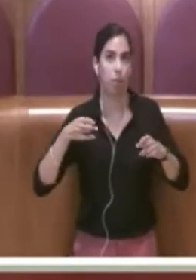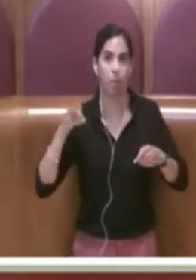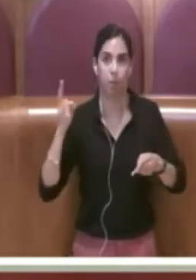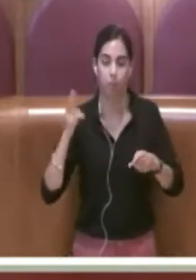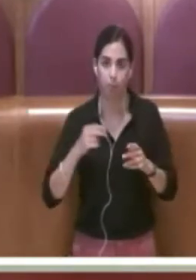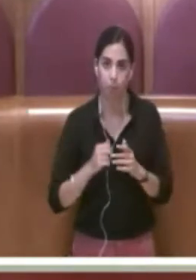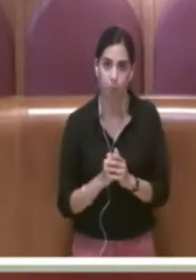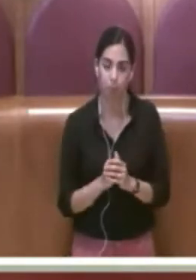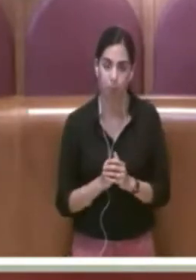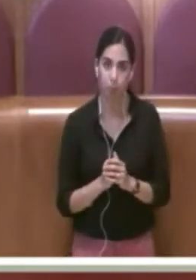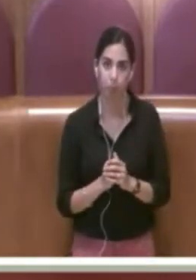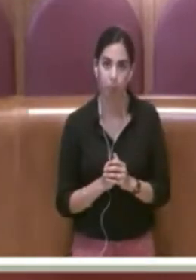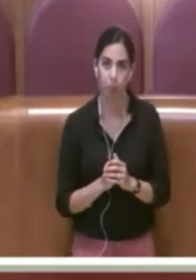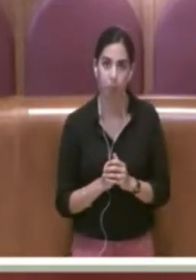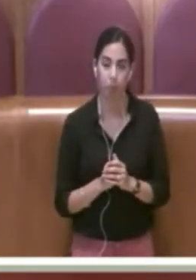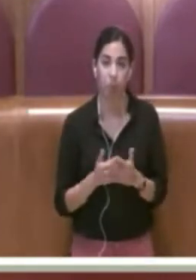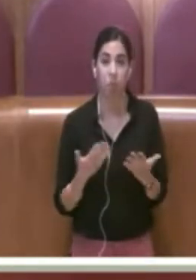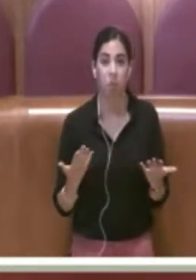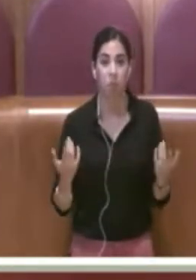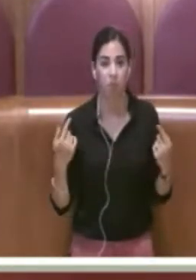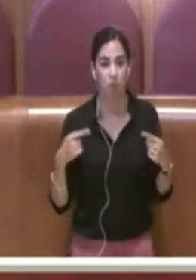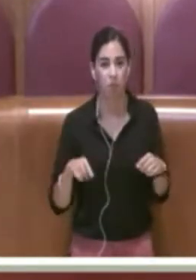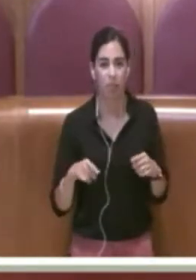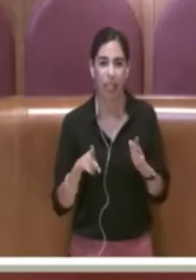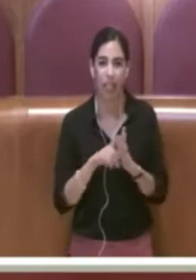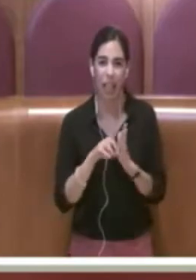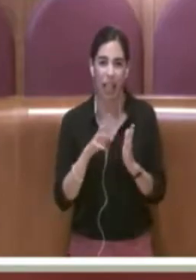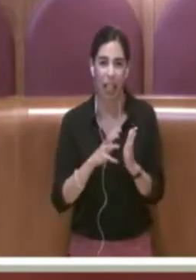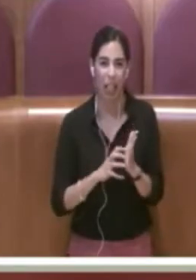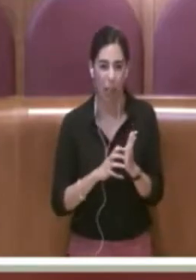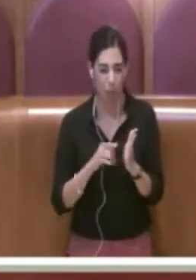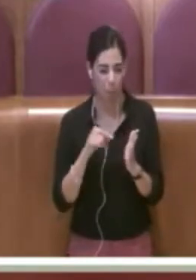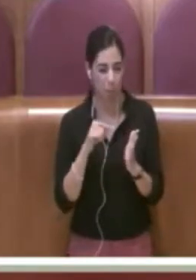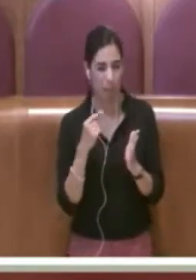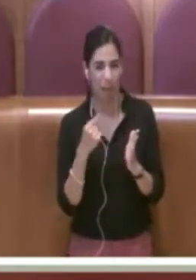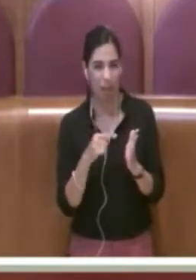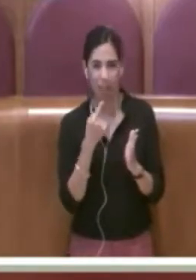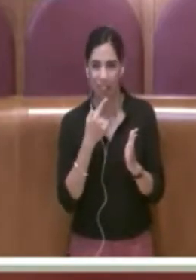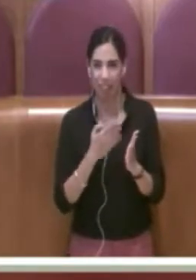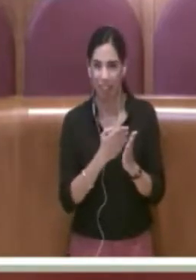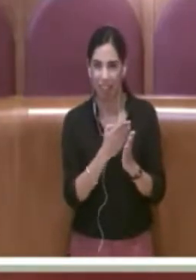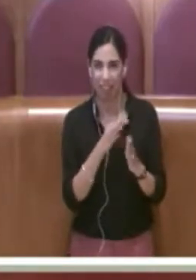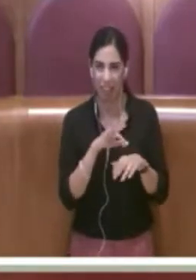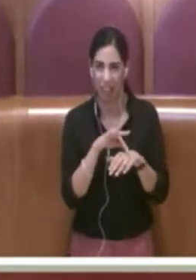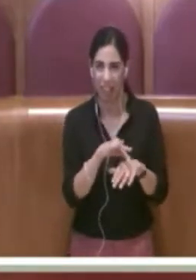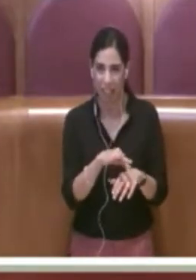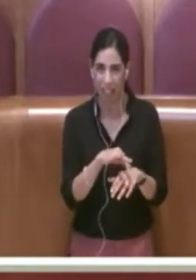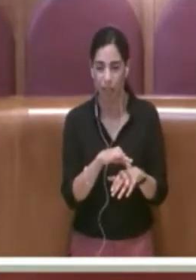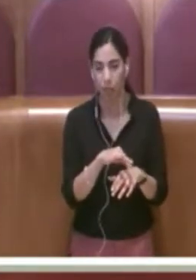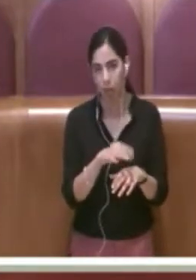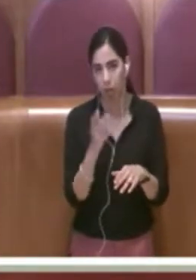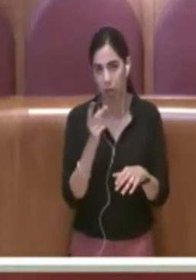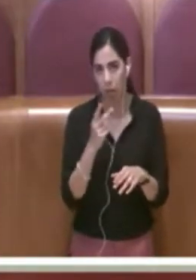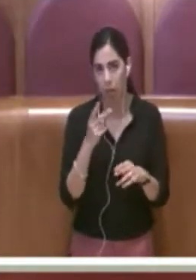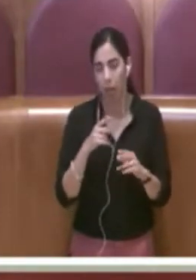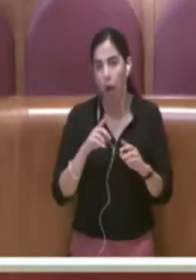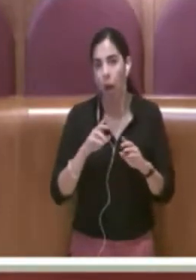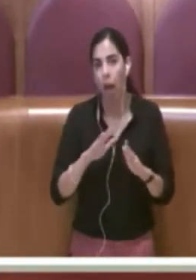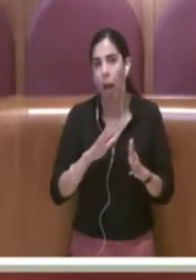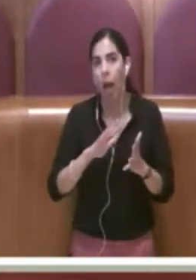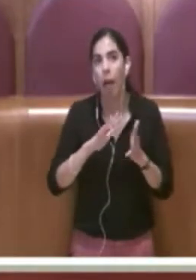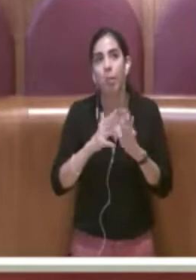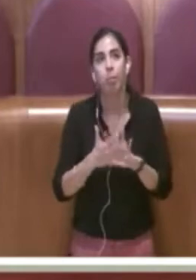Perché? Perché si, con questa delibera di indirizzo, e tale rimane, si va a intervenire in